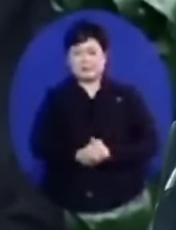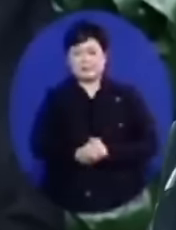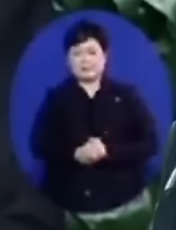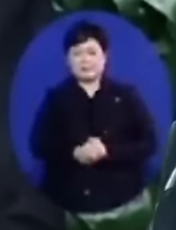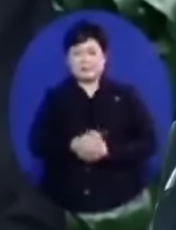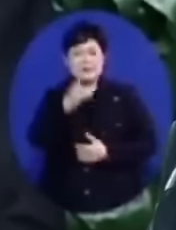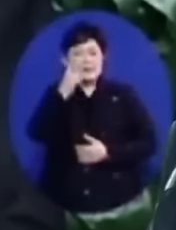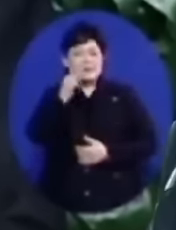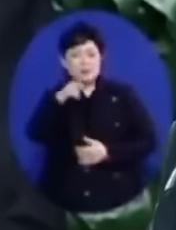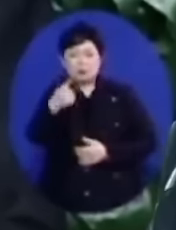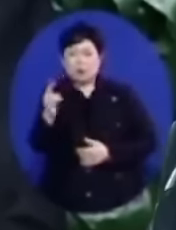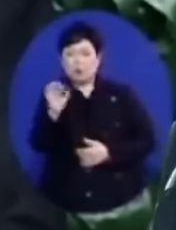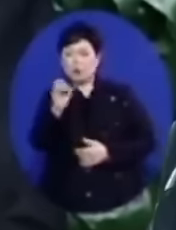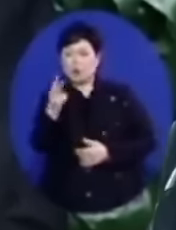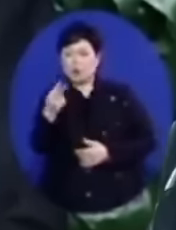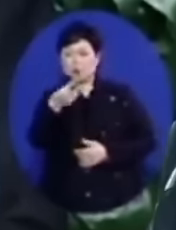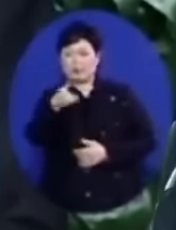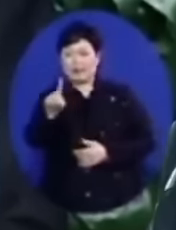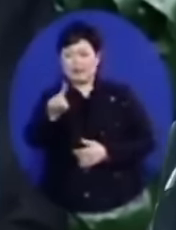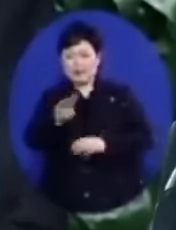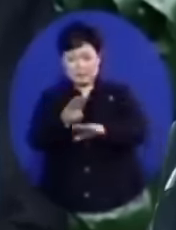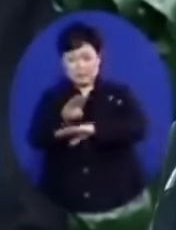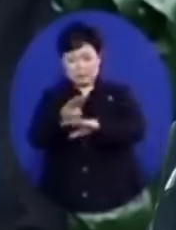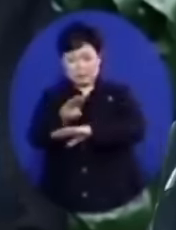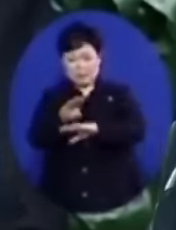일본 도요타 자동차가